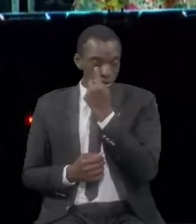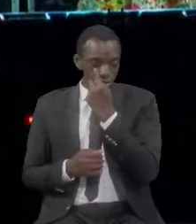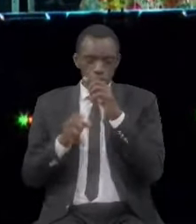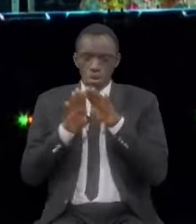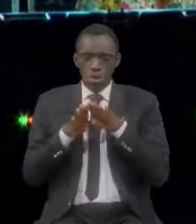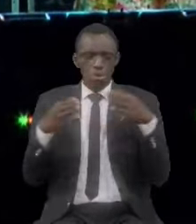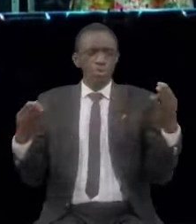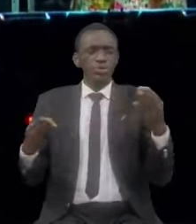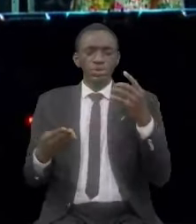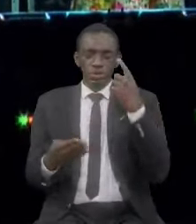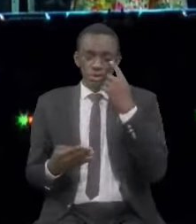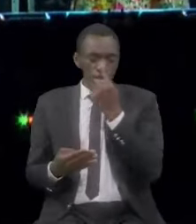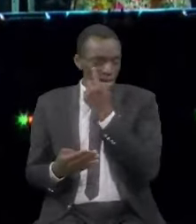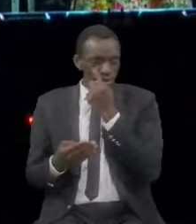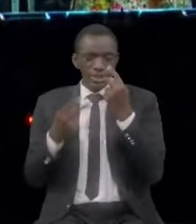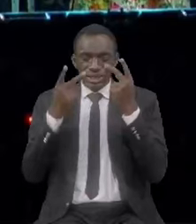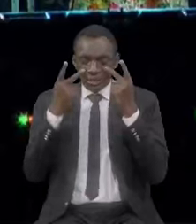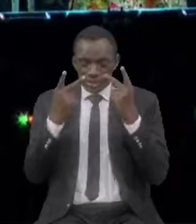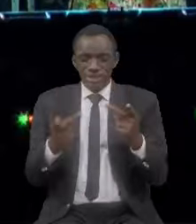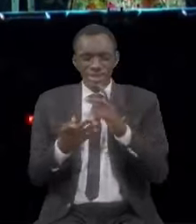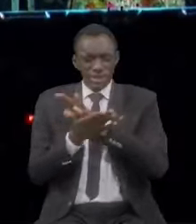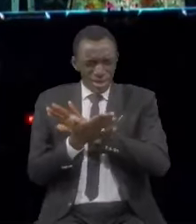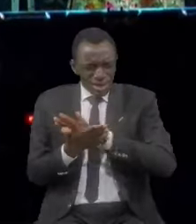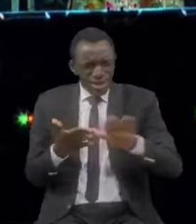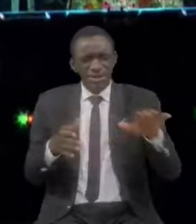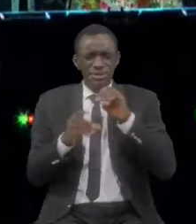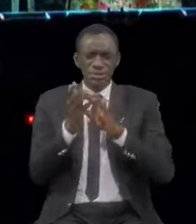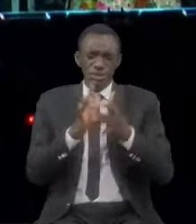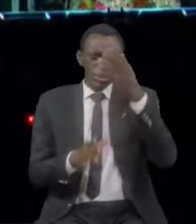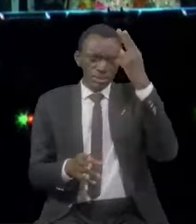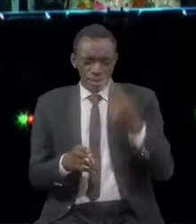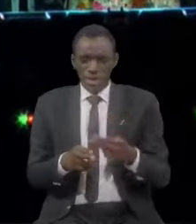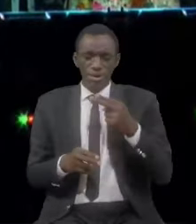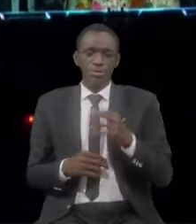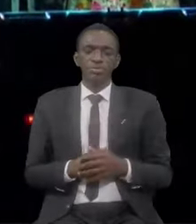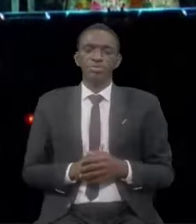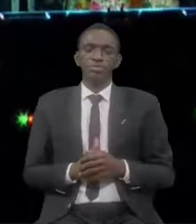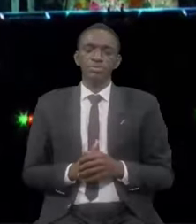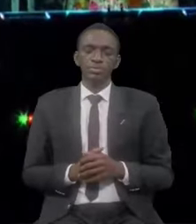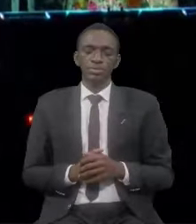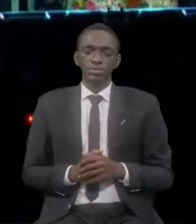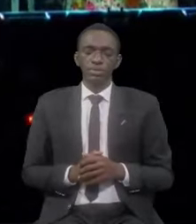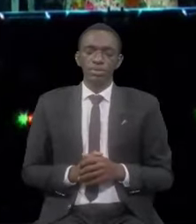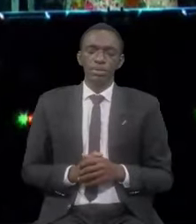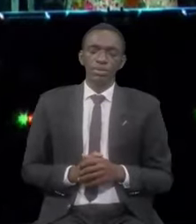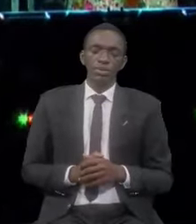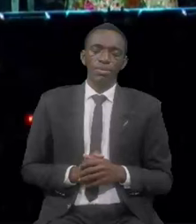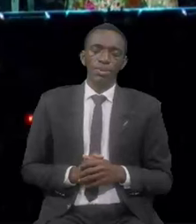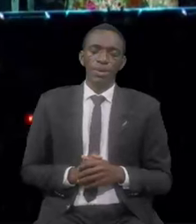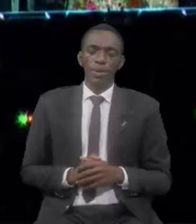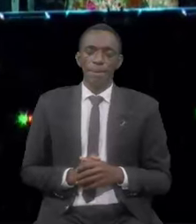Les yeux aveugles, ouvrez-vous et voyez clair au nom de Jésus-Christ.